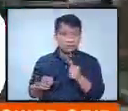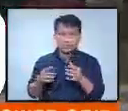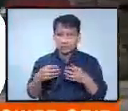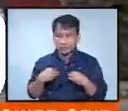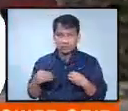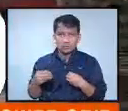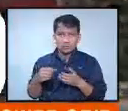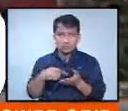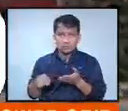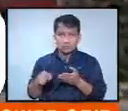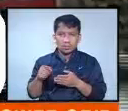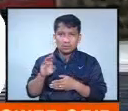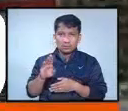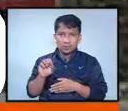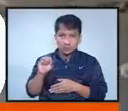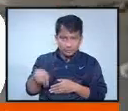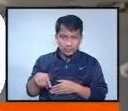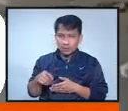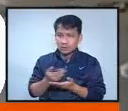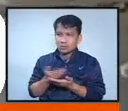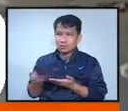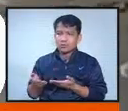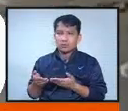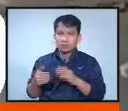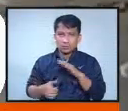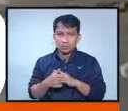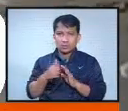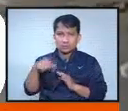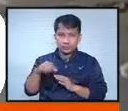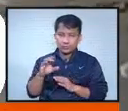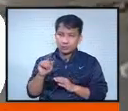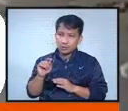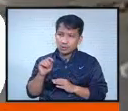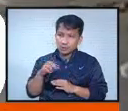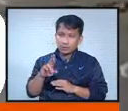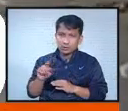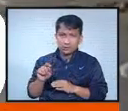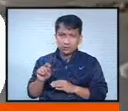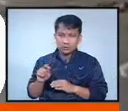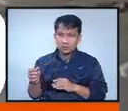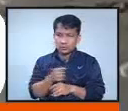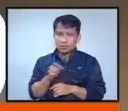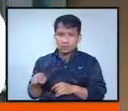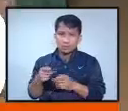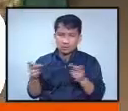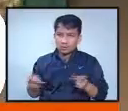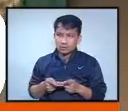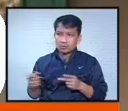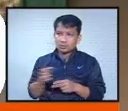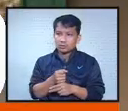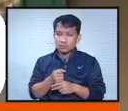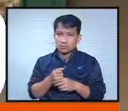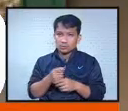ang presyong ibinibigay ng Bangko Sentral ng Pilipinas. Pero naglabas na ang QC Regional Trial Court ng writ of possession sa lupa, kaya agad nang